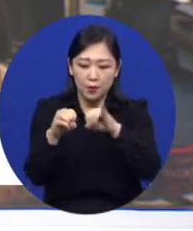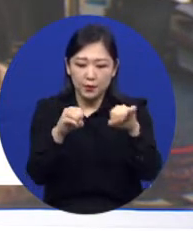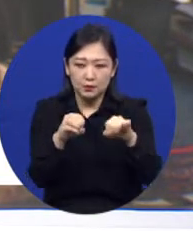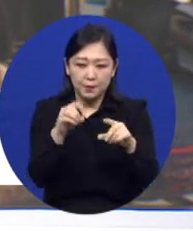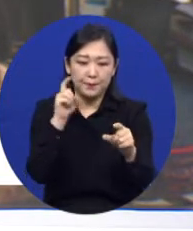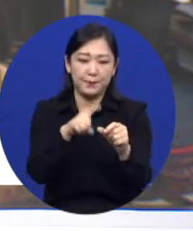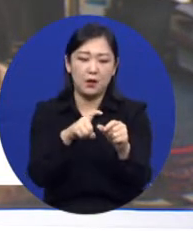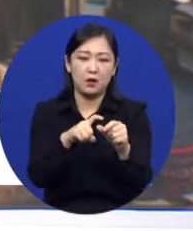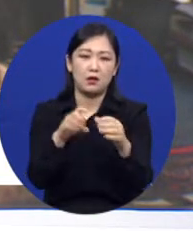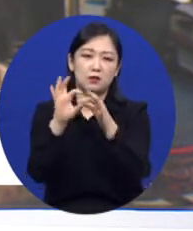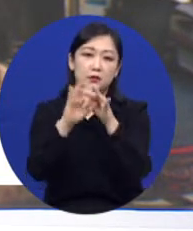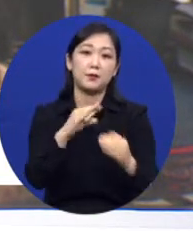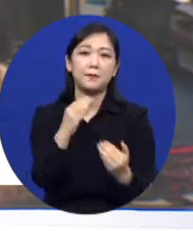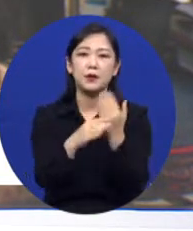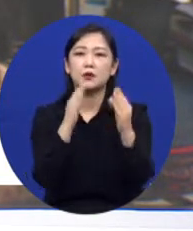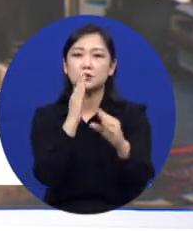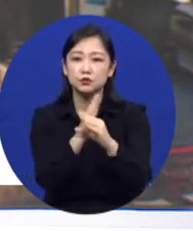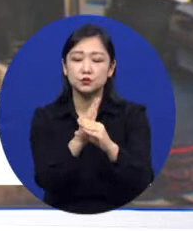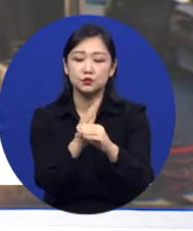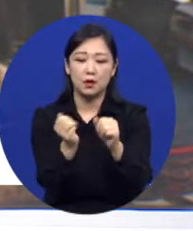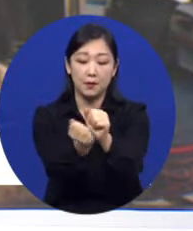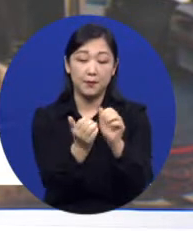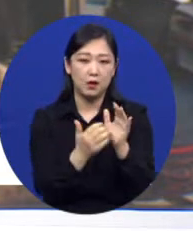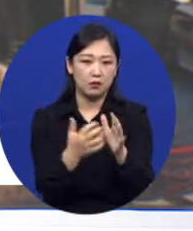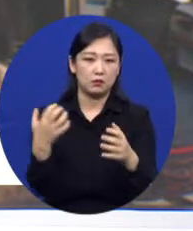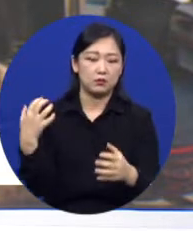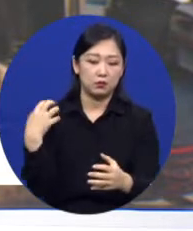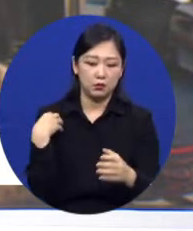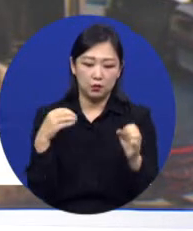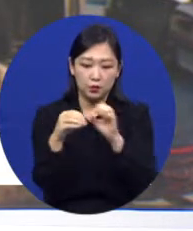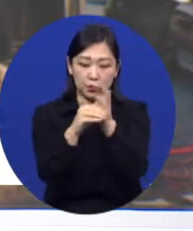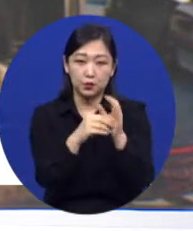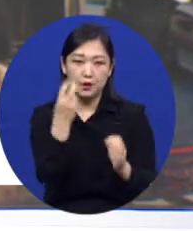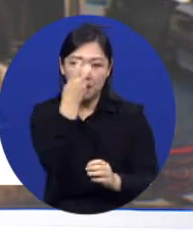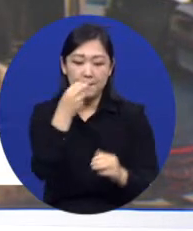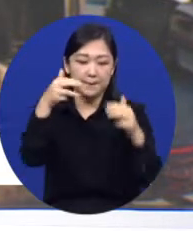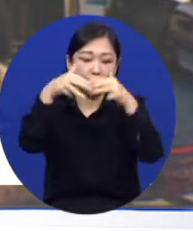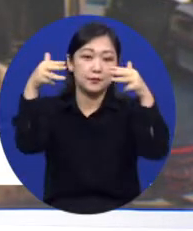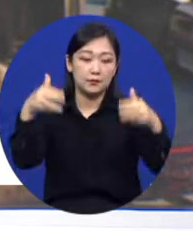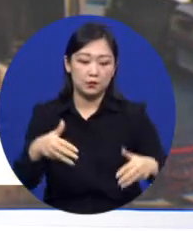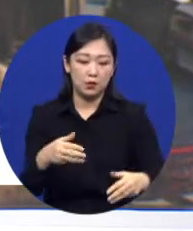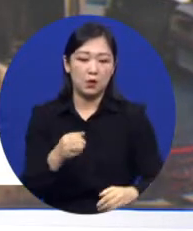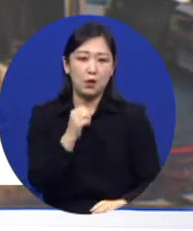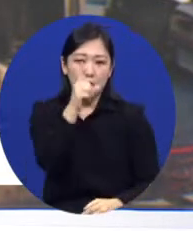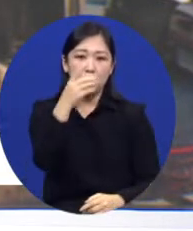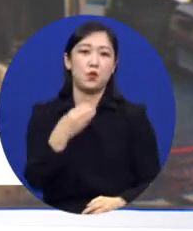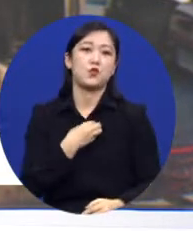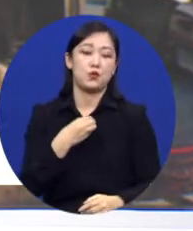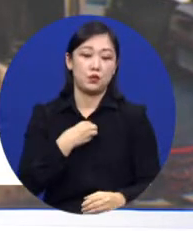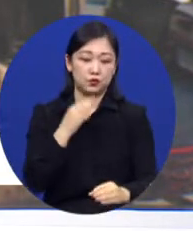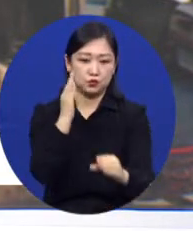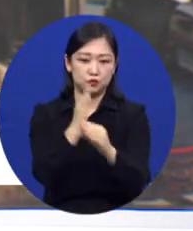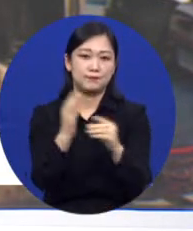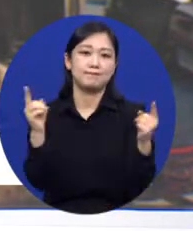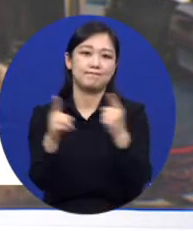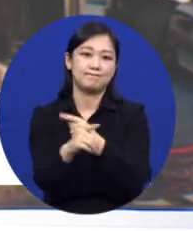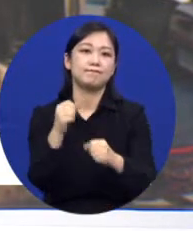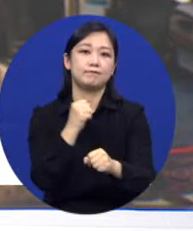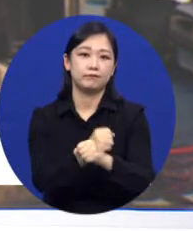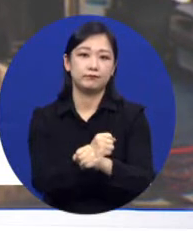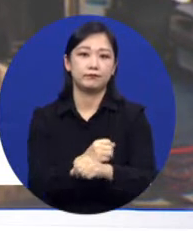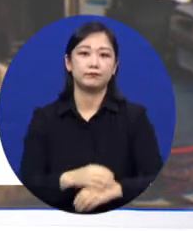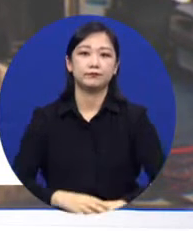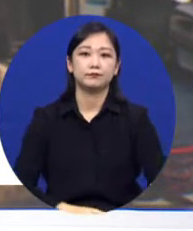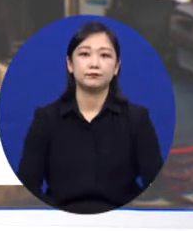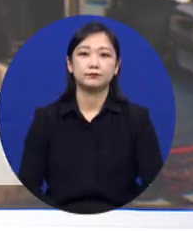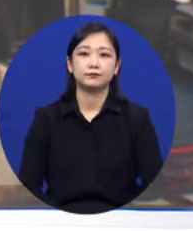잇따라 발생하고 있는 건데요 방역당국은 콜은 알고 진단검사 체계를 고위험군 중심으로 전환하기로 했습니다